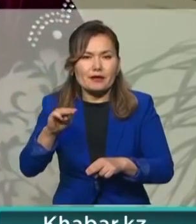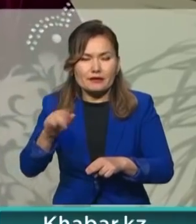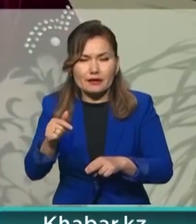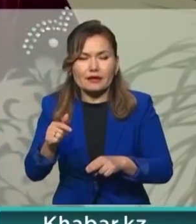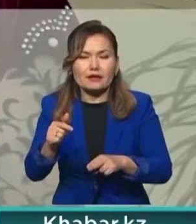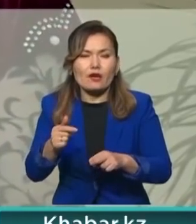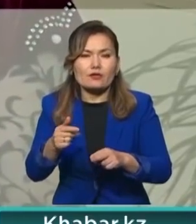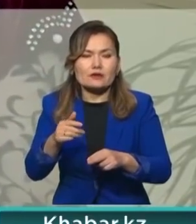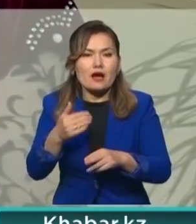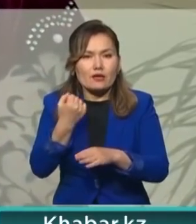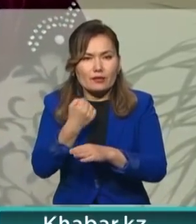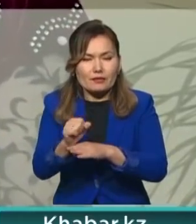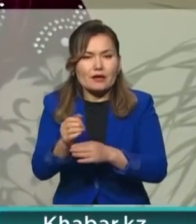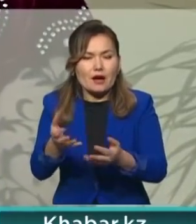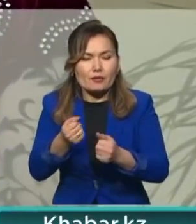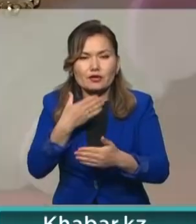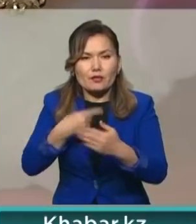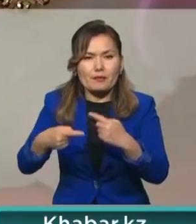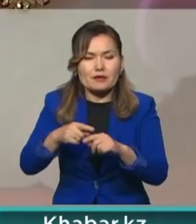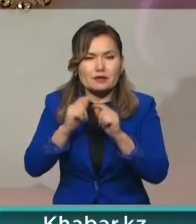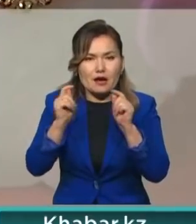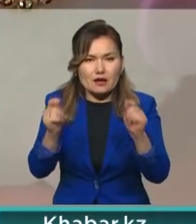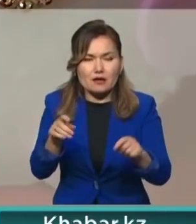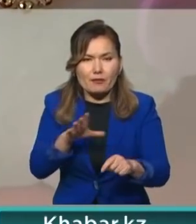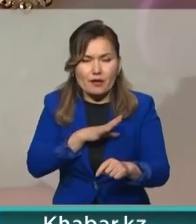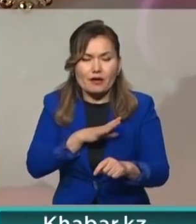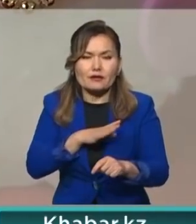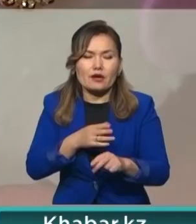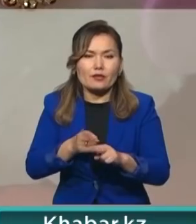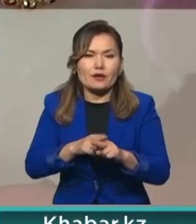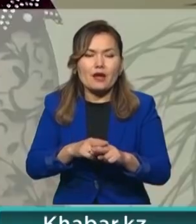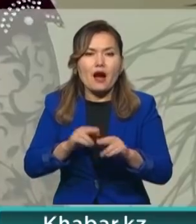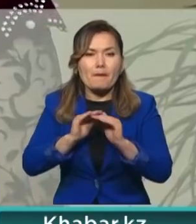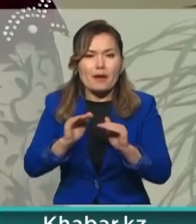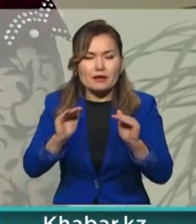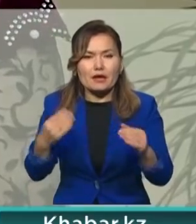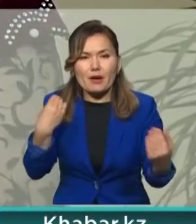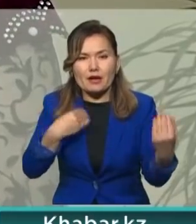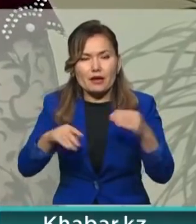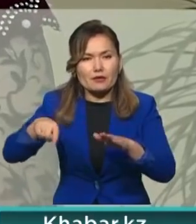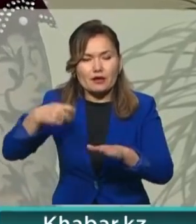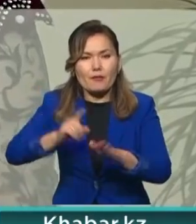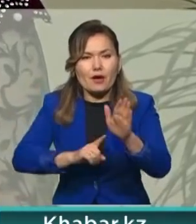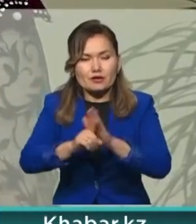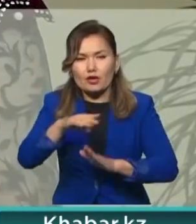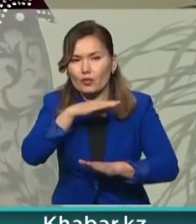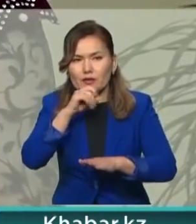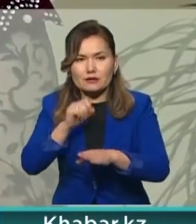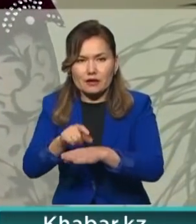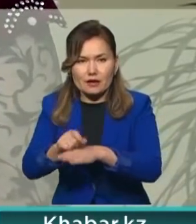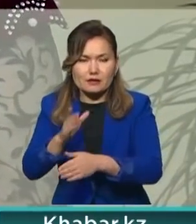қасында тігін тігіп, қолөнер жұмыстарымен жұмысланып жатырмын. Балдарыма киім тігіп бастадым. Қазір жайлап, жәймендеп тапсырыстар келіп